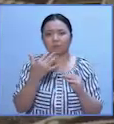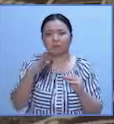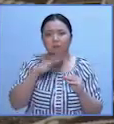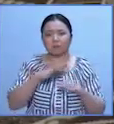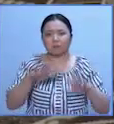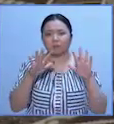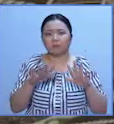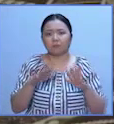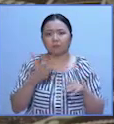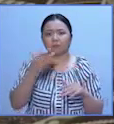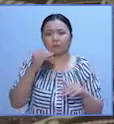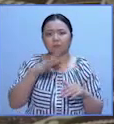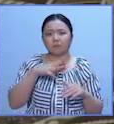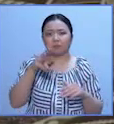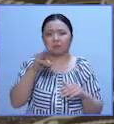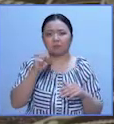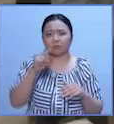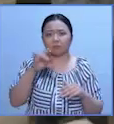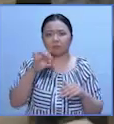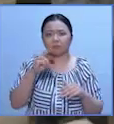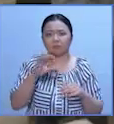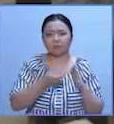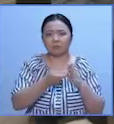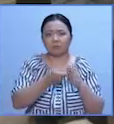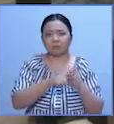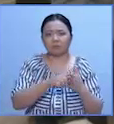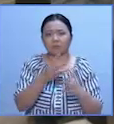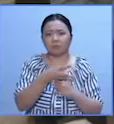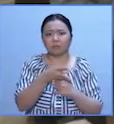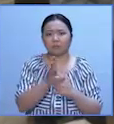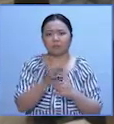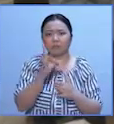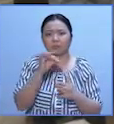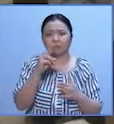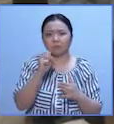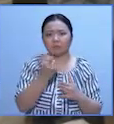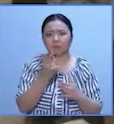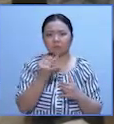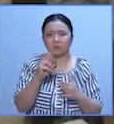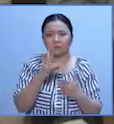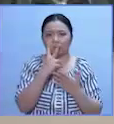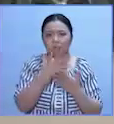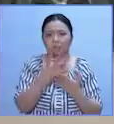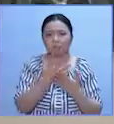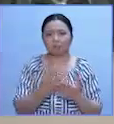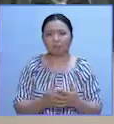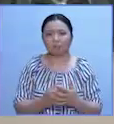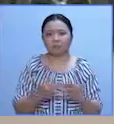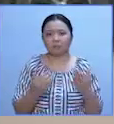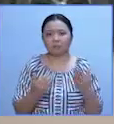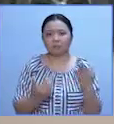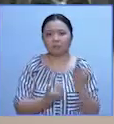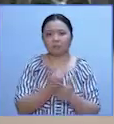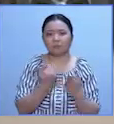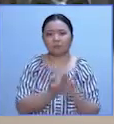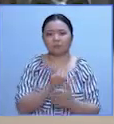дәрежеде атап өтті. Тың ақпараттарды жедел әрі нақты таратуда редакция ұжымы халық үшін қажырлы еңбек етеді.